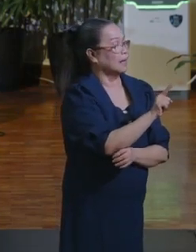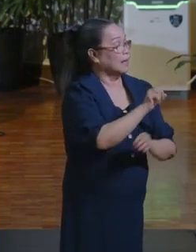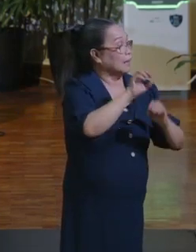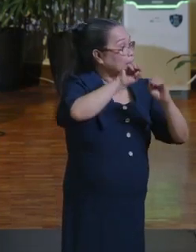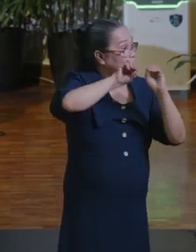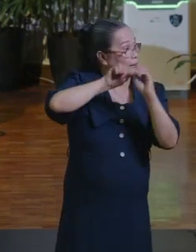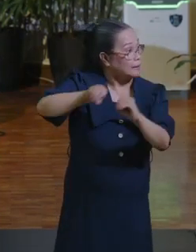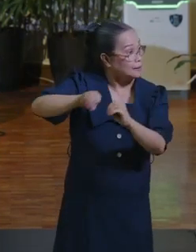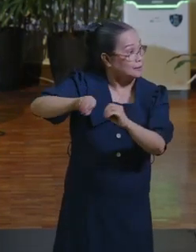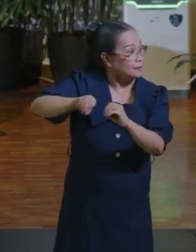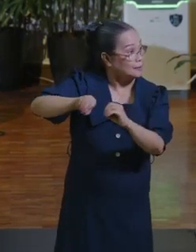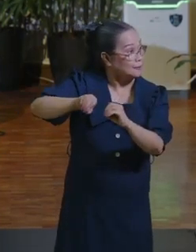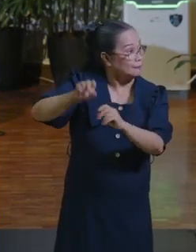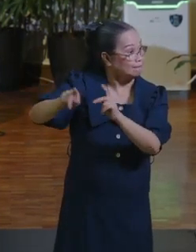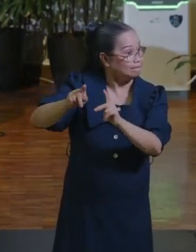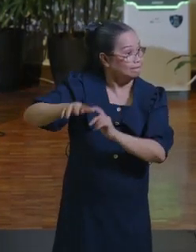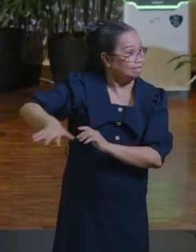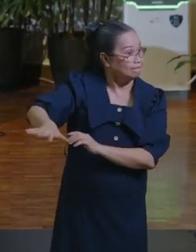pangangaral.